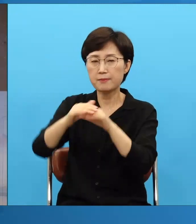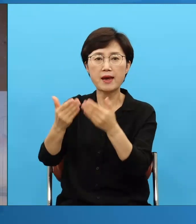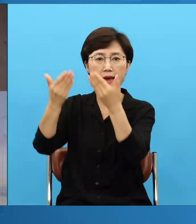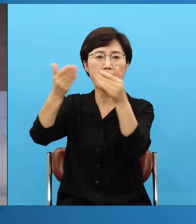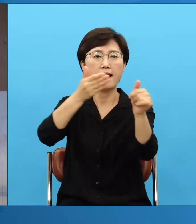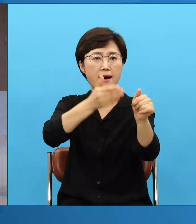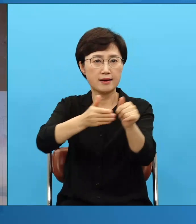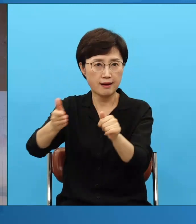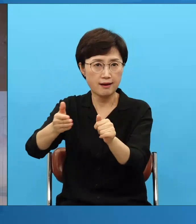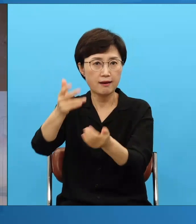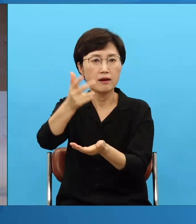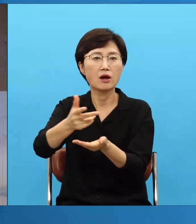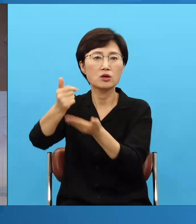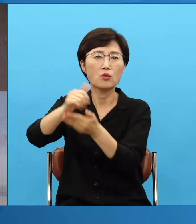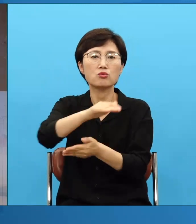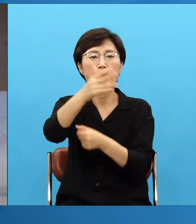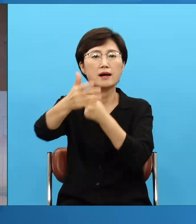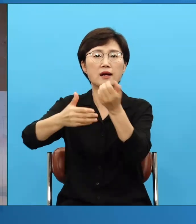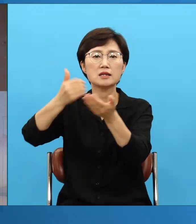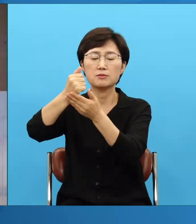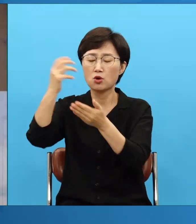예배할지어다.